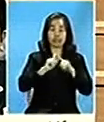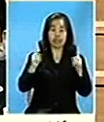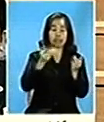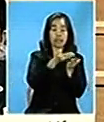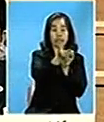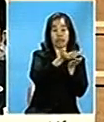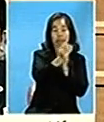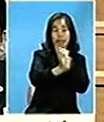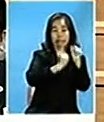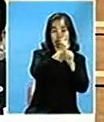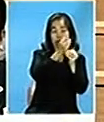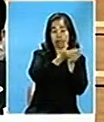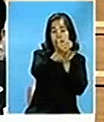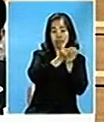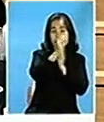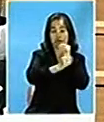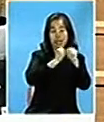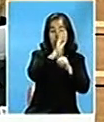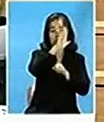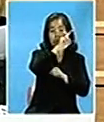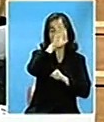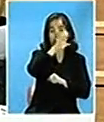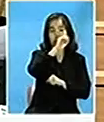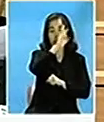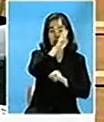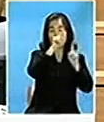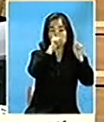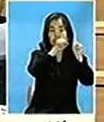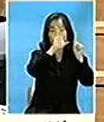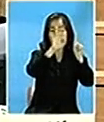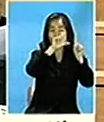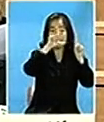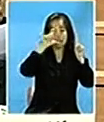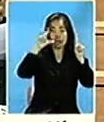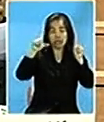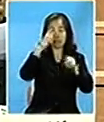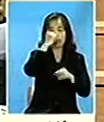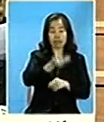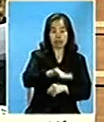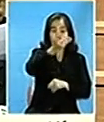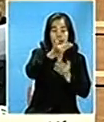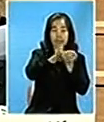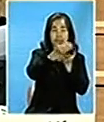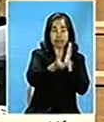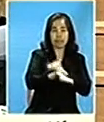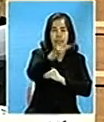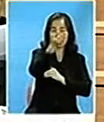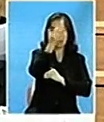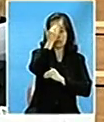ำปีครับท่านประธานครับของปี56ครับอยู่ที่ 1.9 ล้านล้านบาทซึ่งเพิ่มขึ้นถึง 59,000 ล้านบ